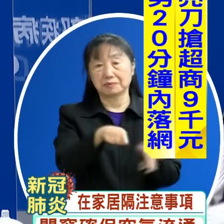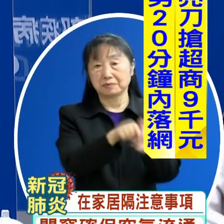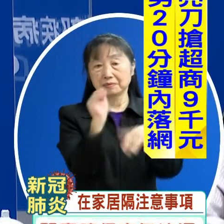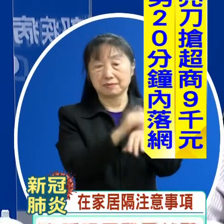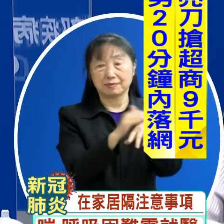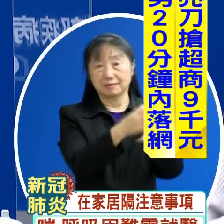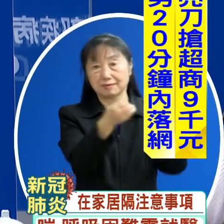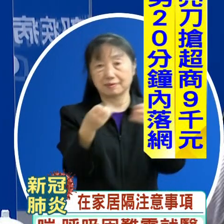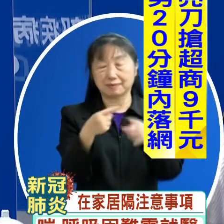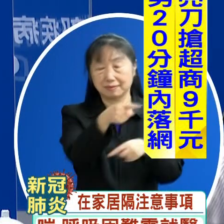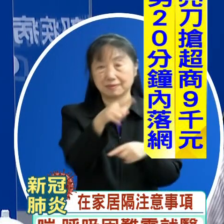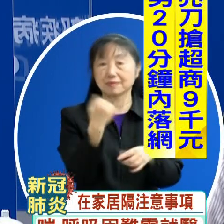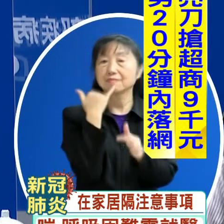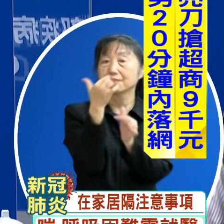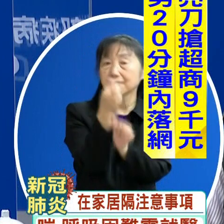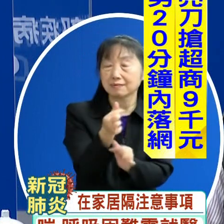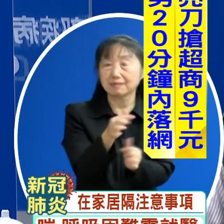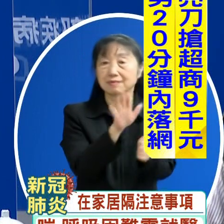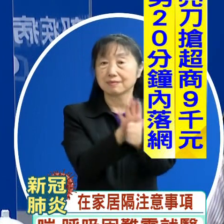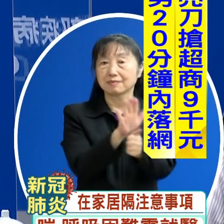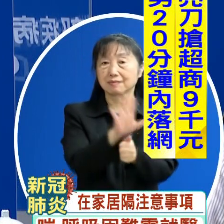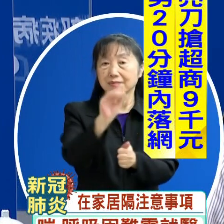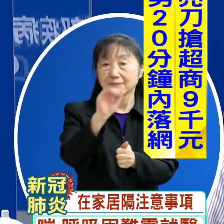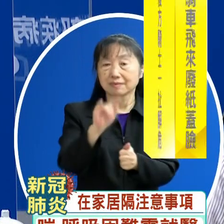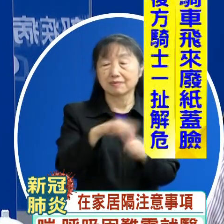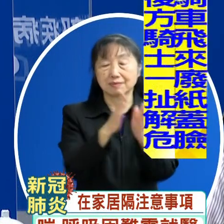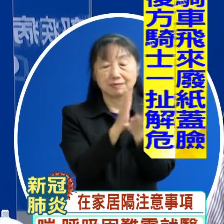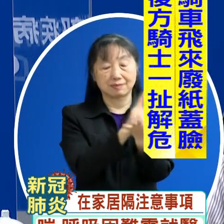隔呢是要维持28天。那么至于什么时候